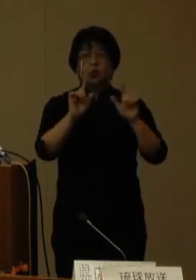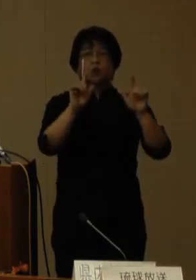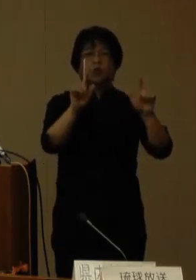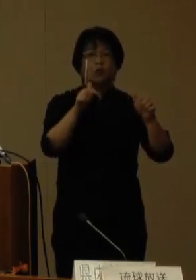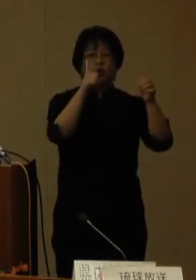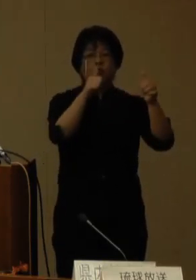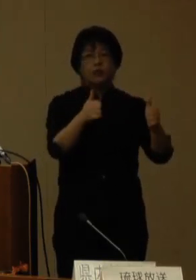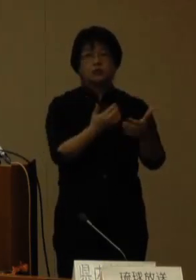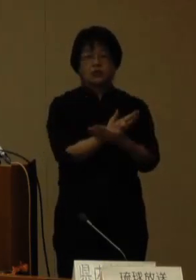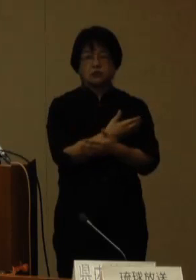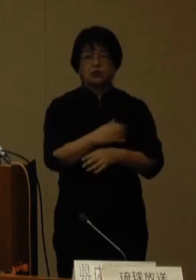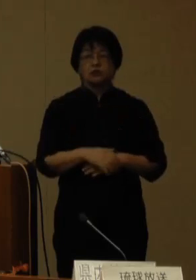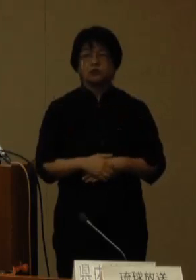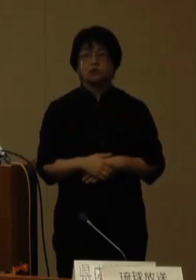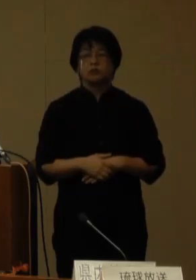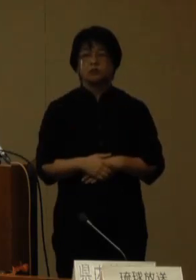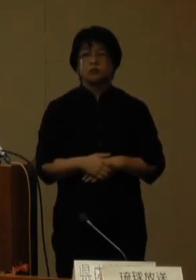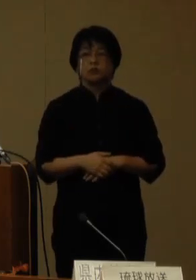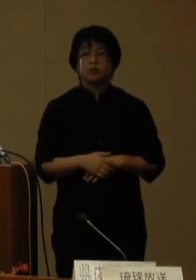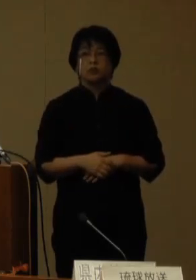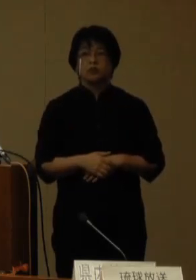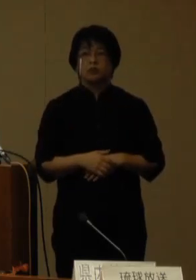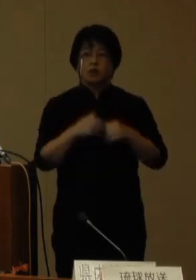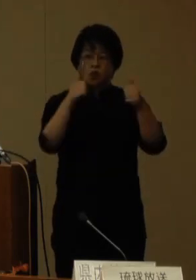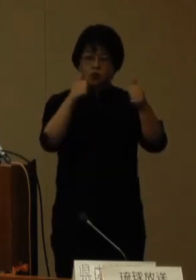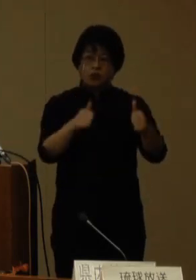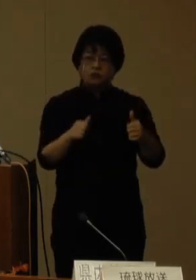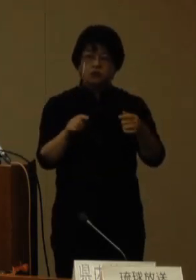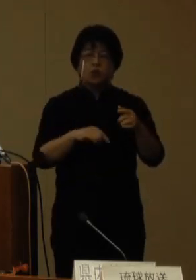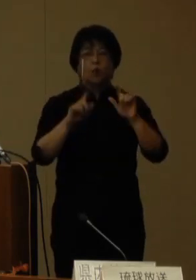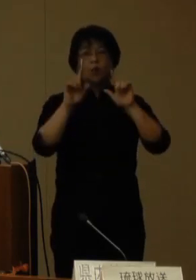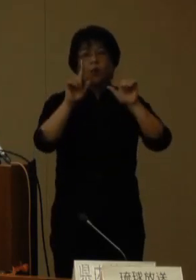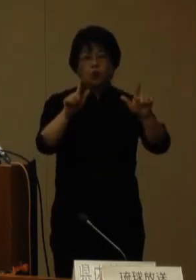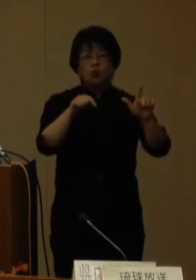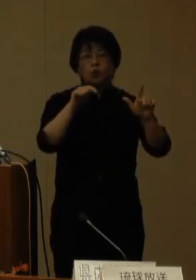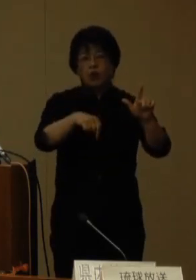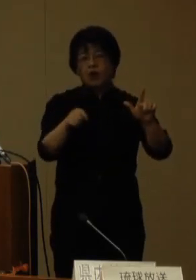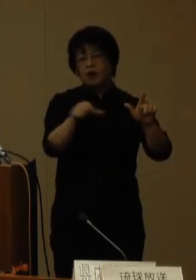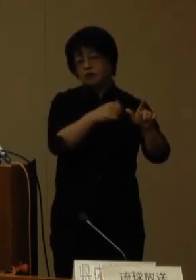い、 多分ホームページでの公表の方が早くなるだろうと思